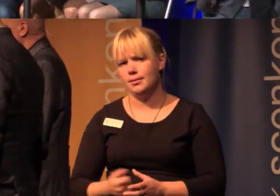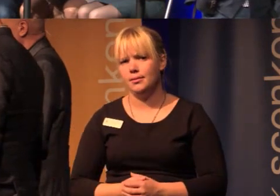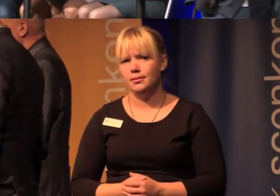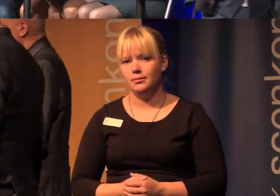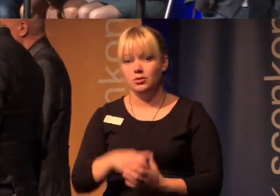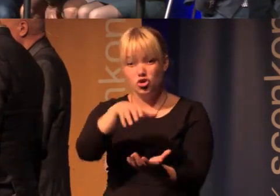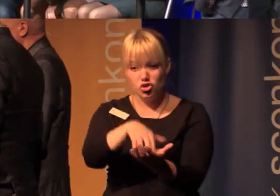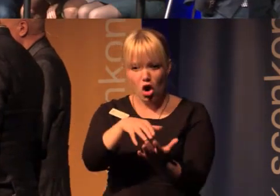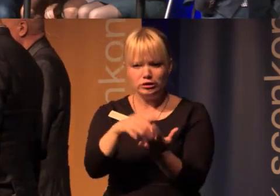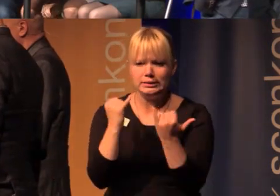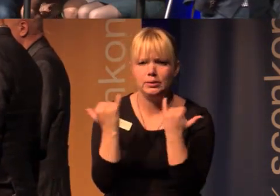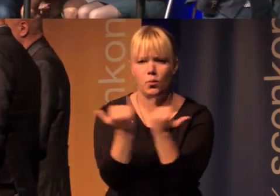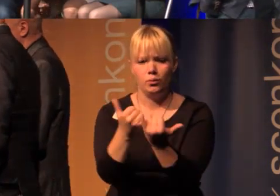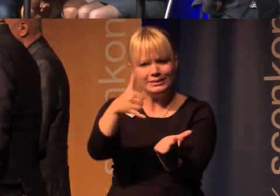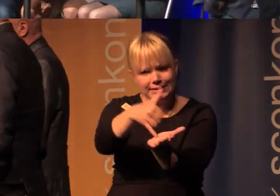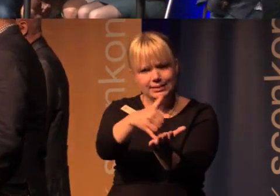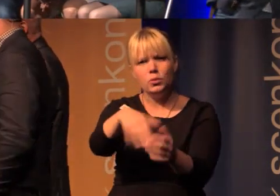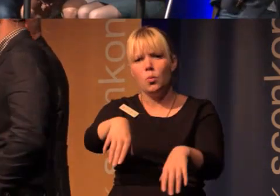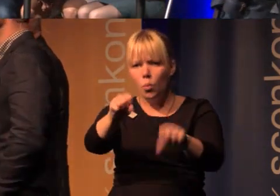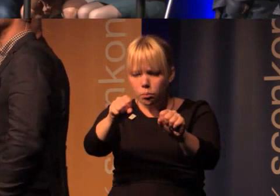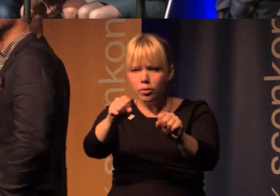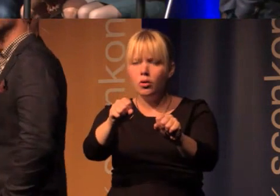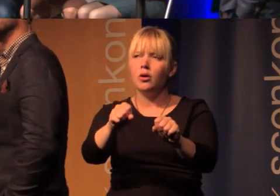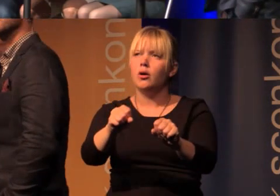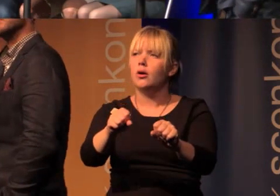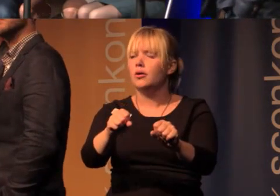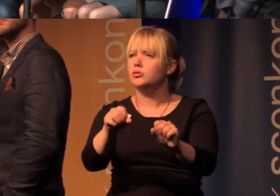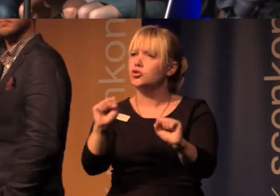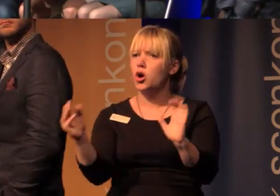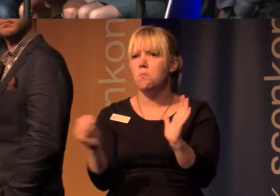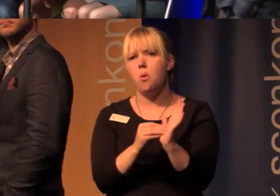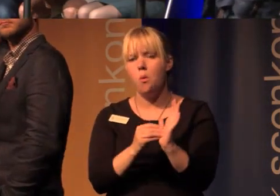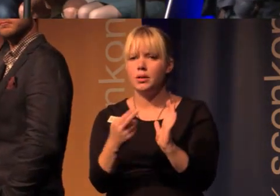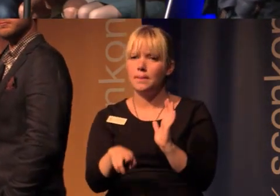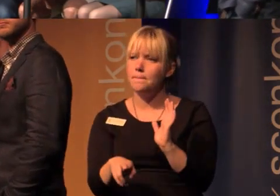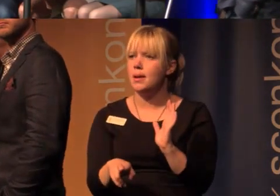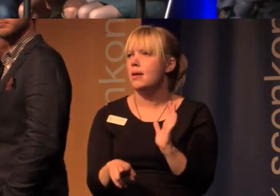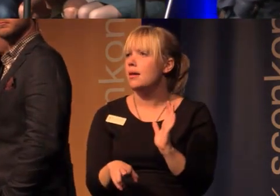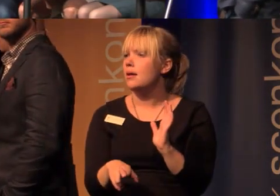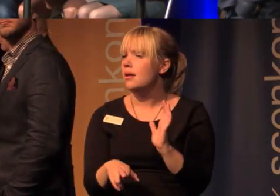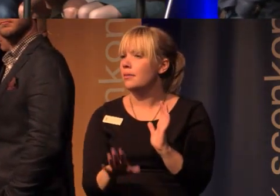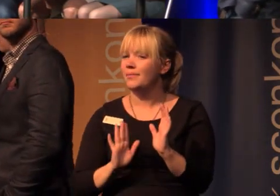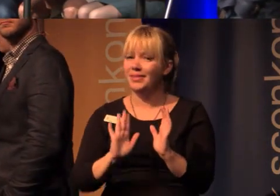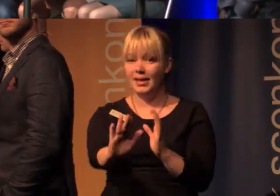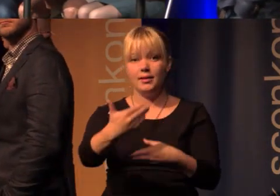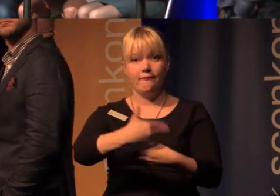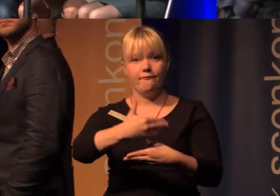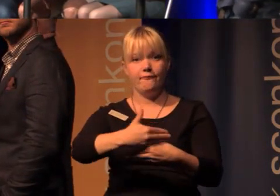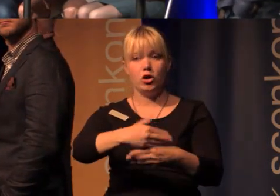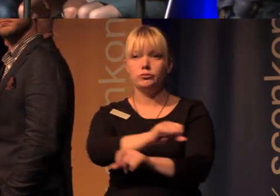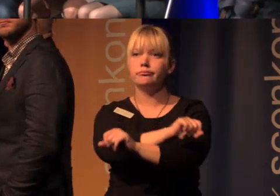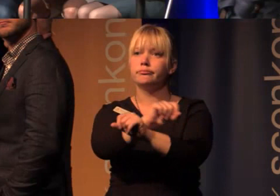här statliga institutionerna ska ha i sitt uppdrag att de måste sända sina föreställningar